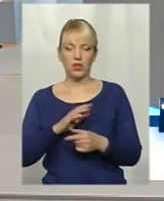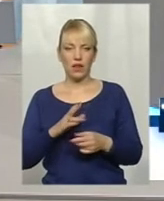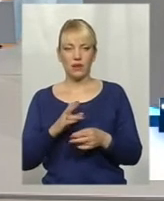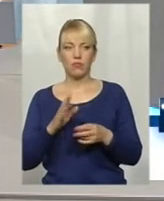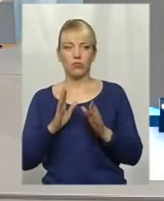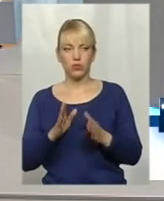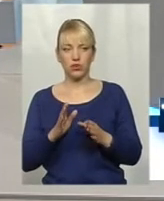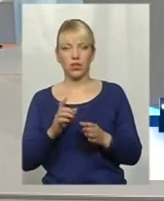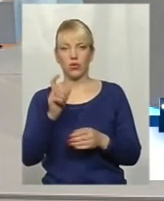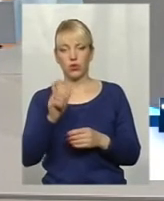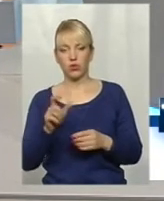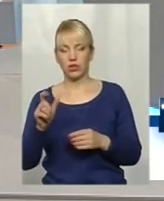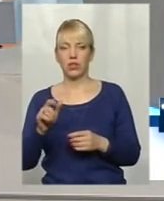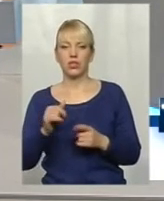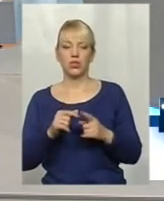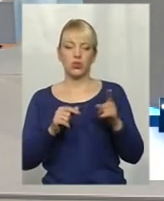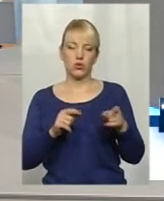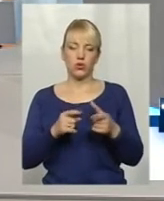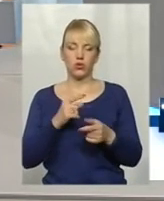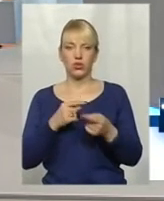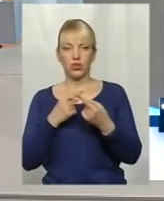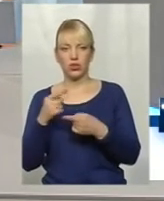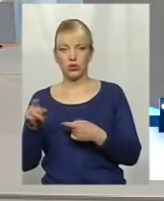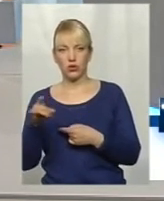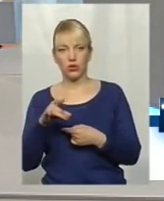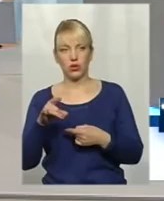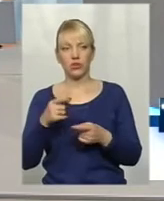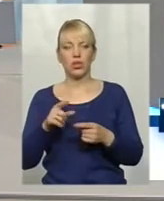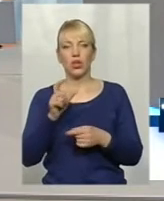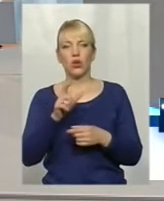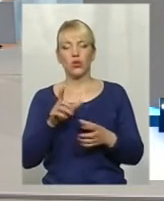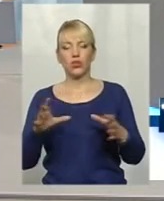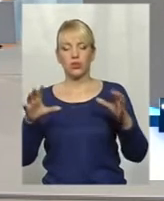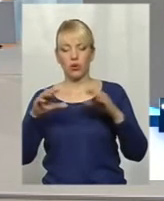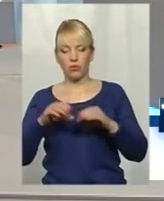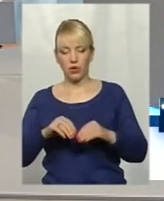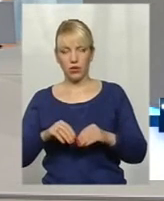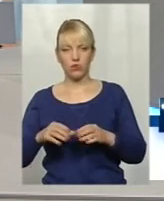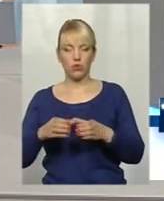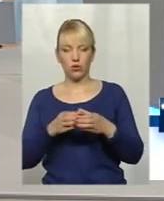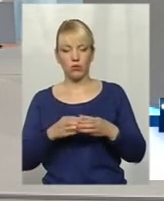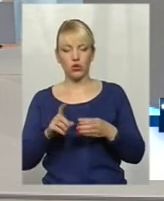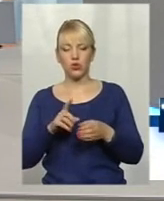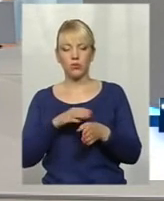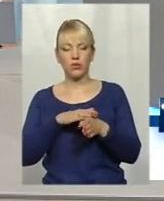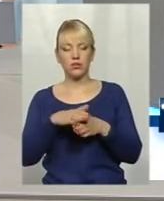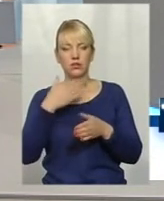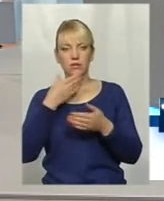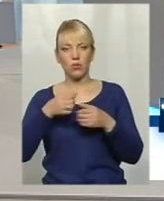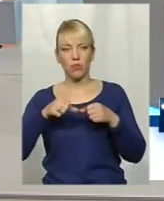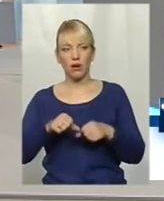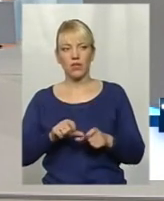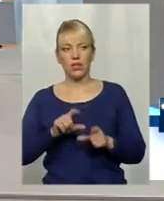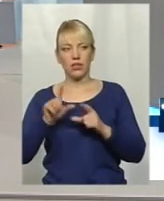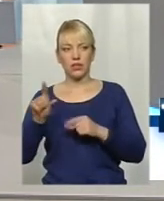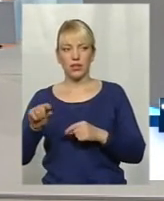чи об'єднаної територіальної громади тепер, аби реалізувати своє право або звернутися за консультацією, їхати в